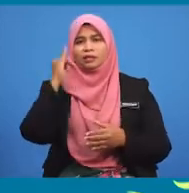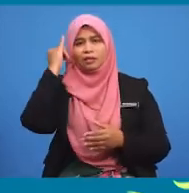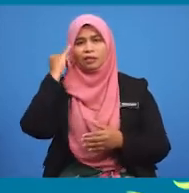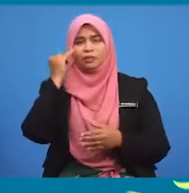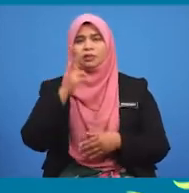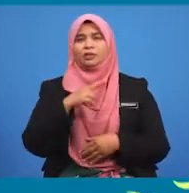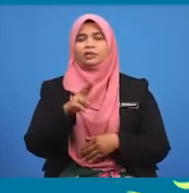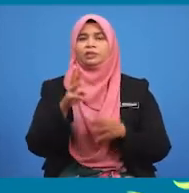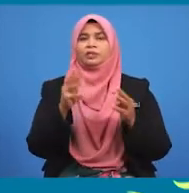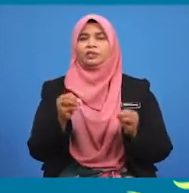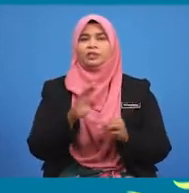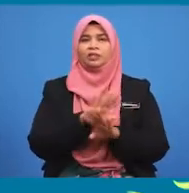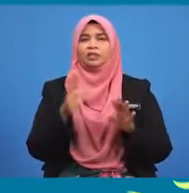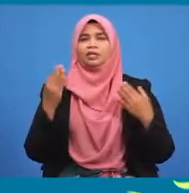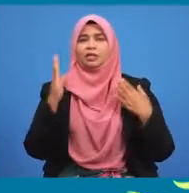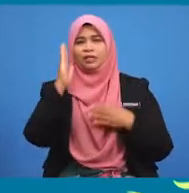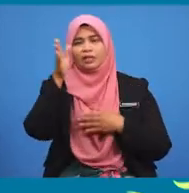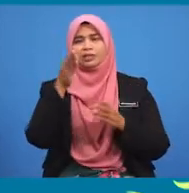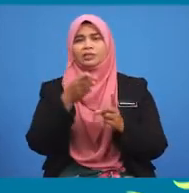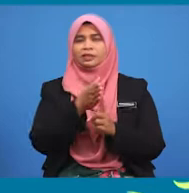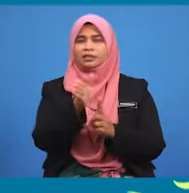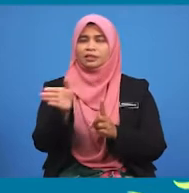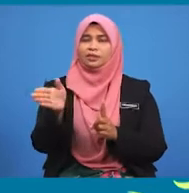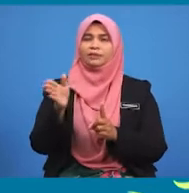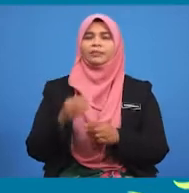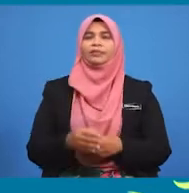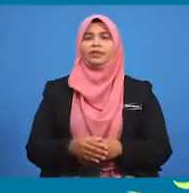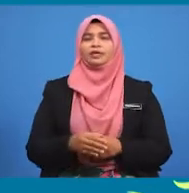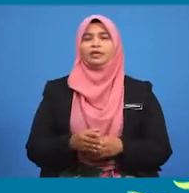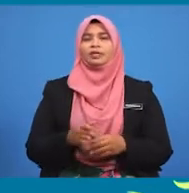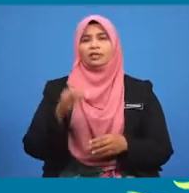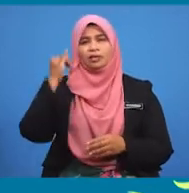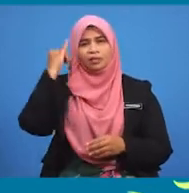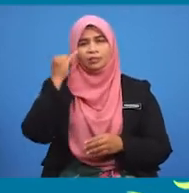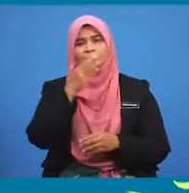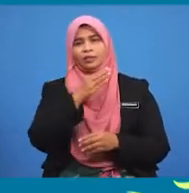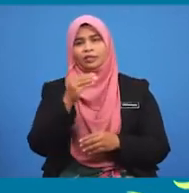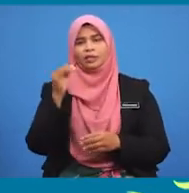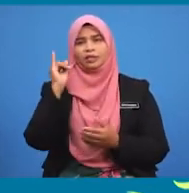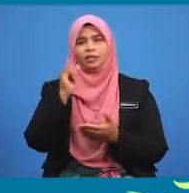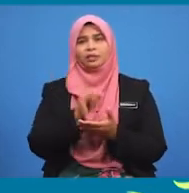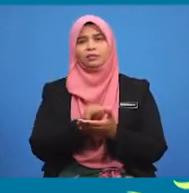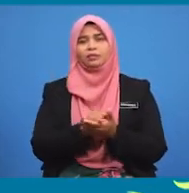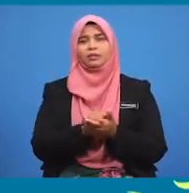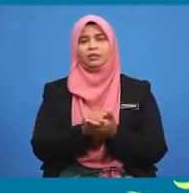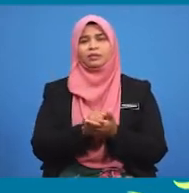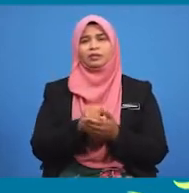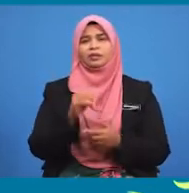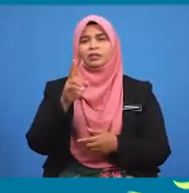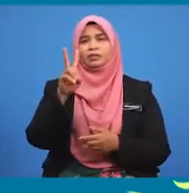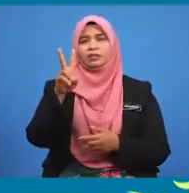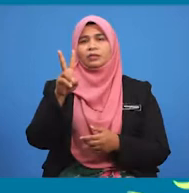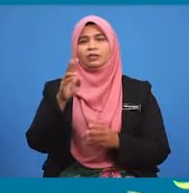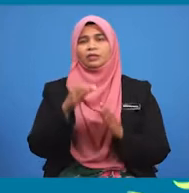tersesat kerana hidup mereka sentiasa ditunjangi oleh ilmu dan iman. Yang seterusnya, meningkatkan